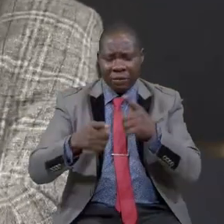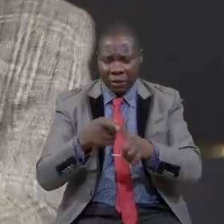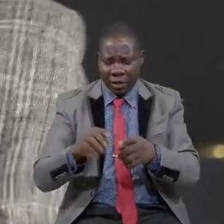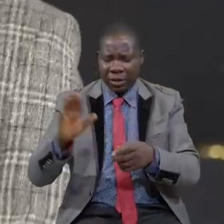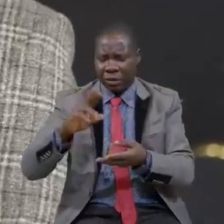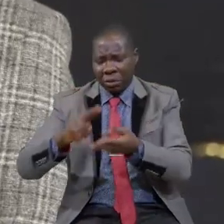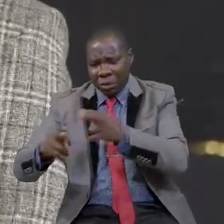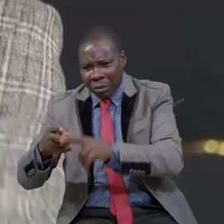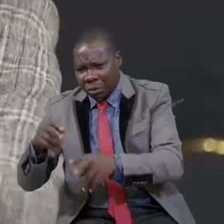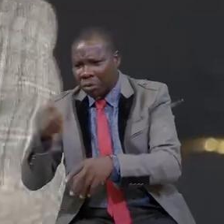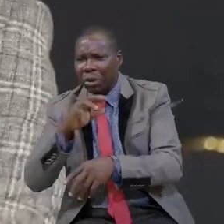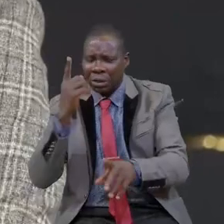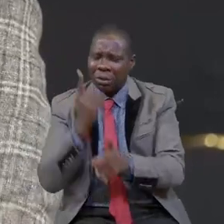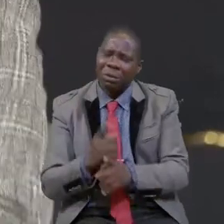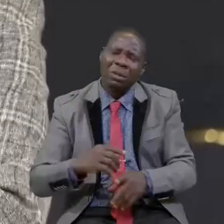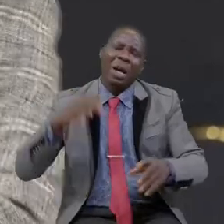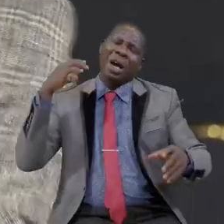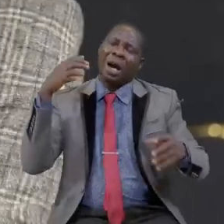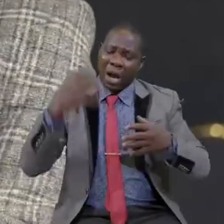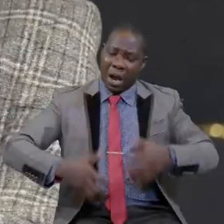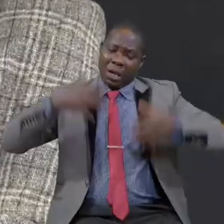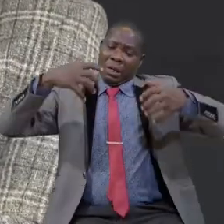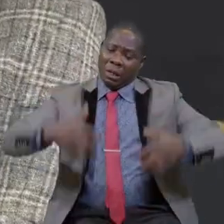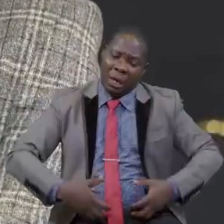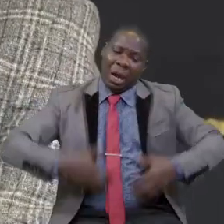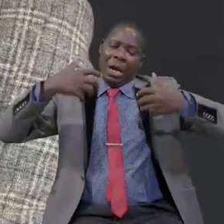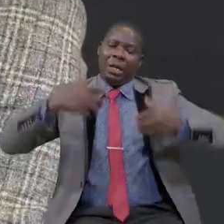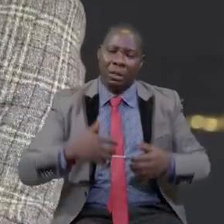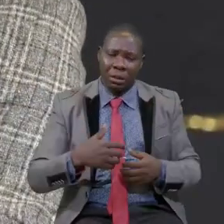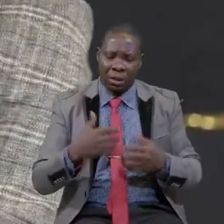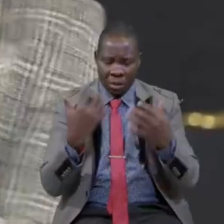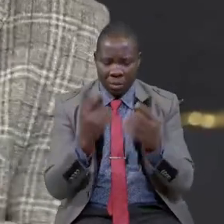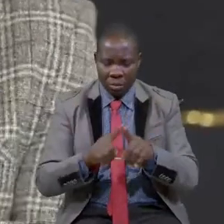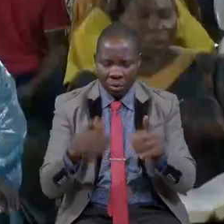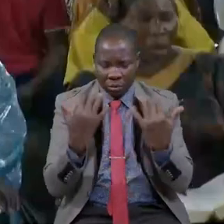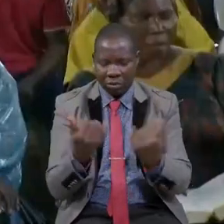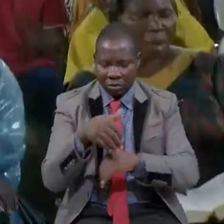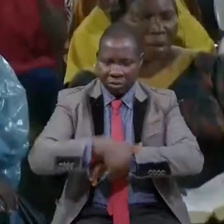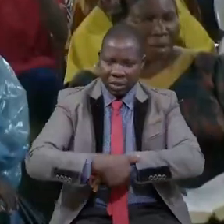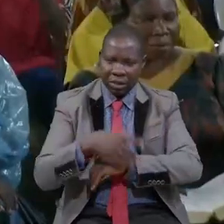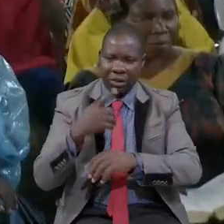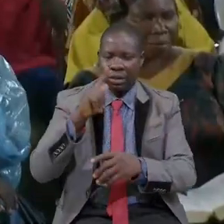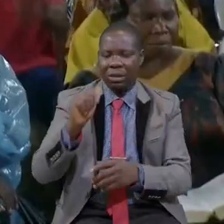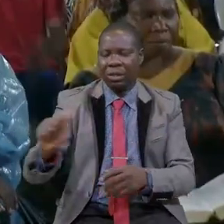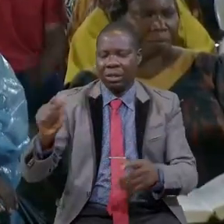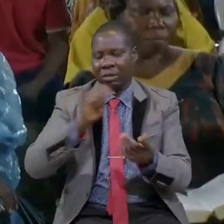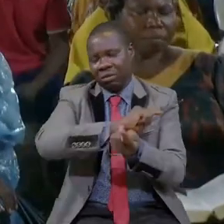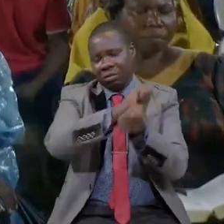compris, tu es seulement en colère tout le temps. Mais ce soir, la transformation viendra dans ta vie.